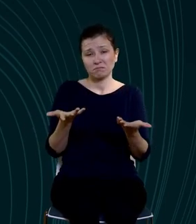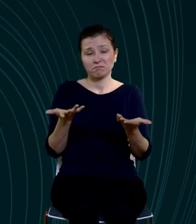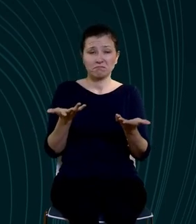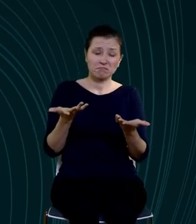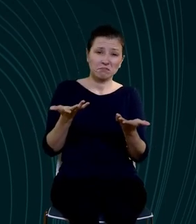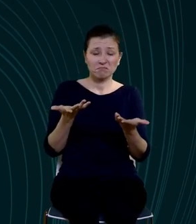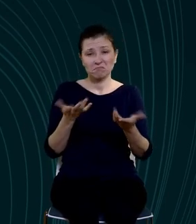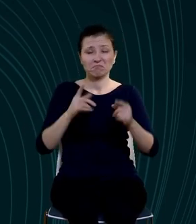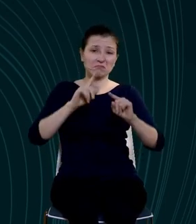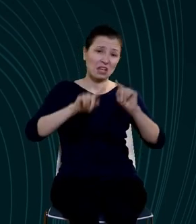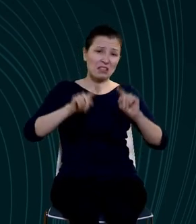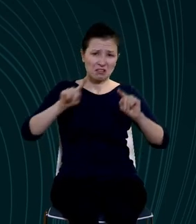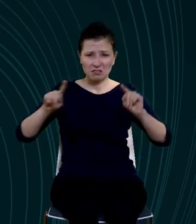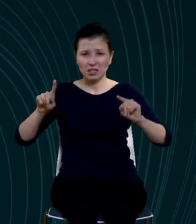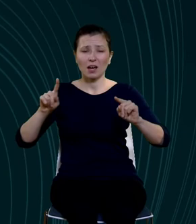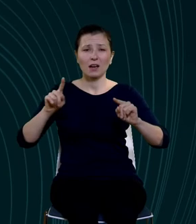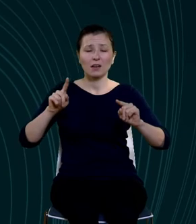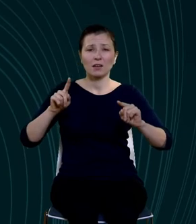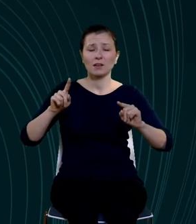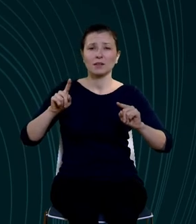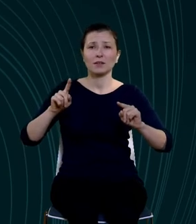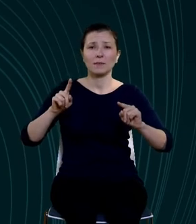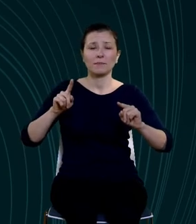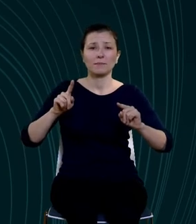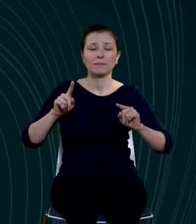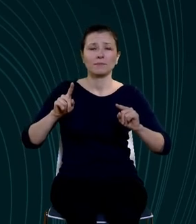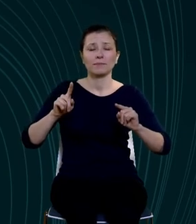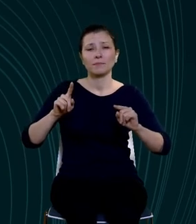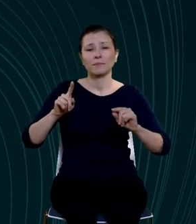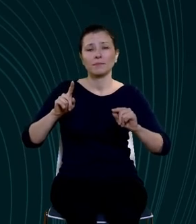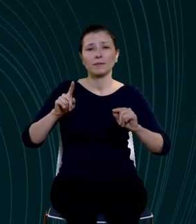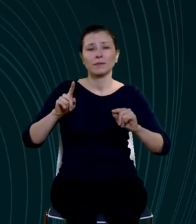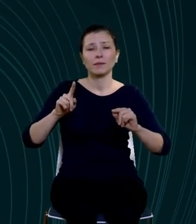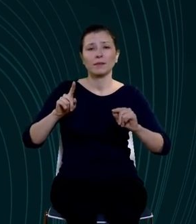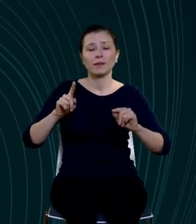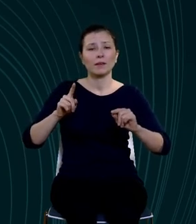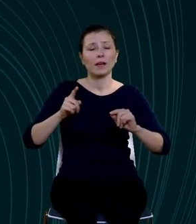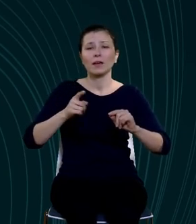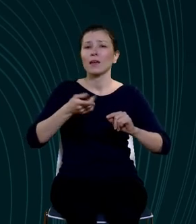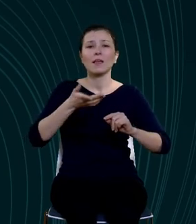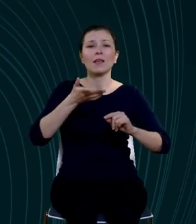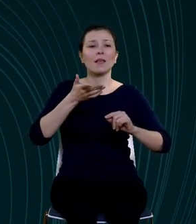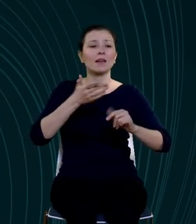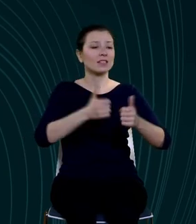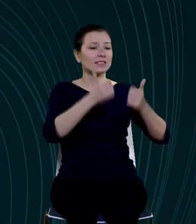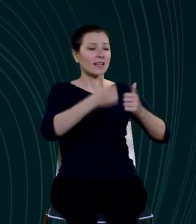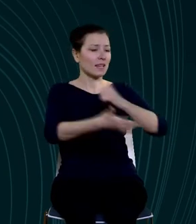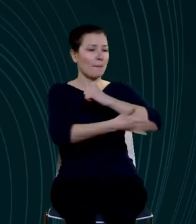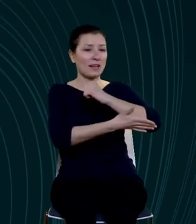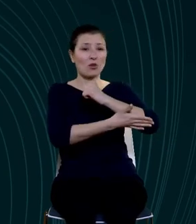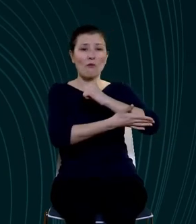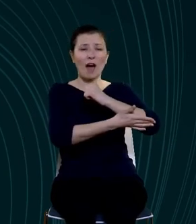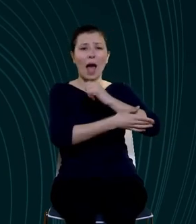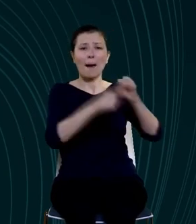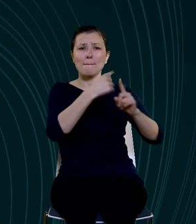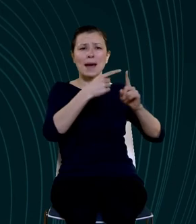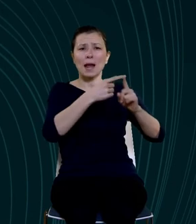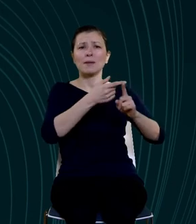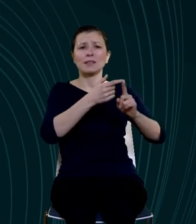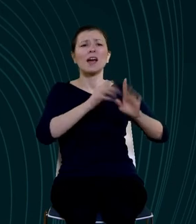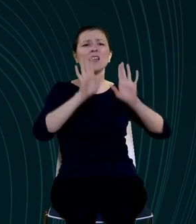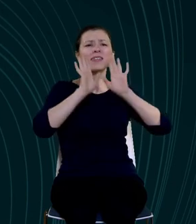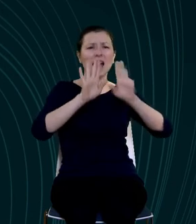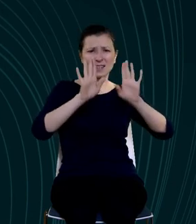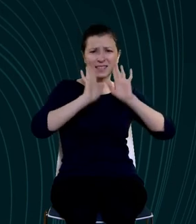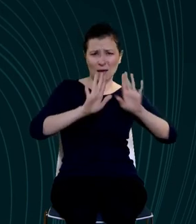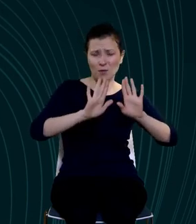sensie statystyczną, dopóki nie zmieni się konfiguracja stacji bazowej, to właściwie na podstawie